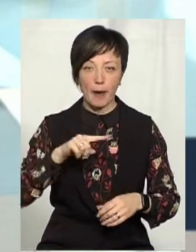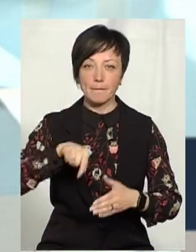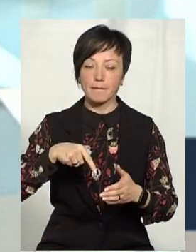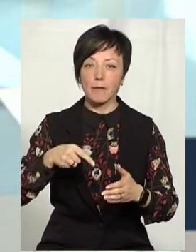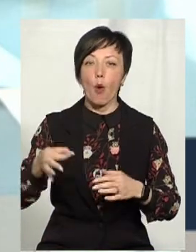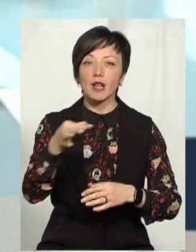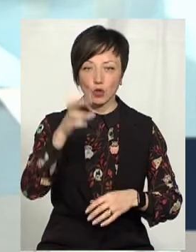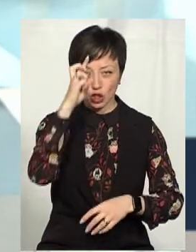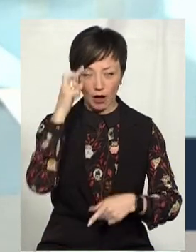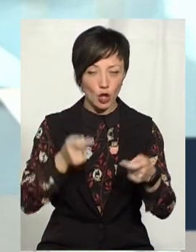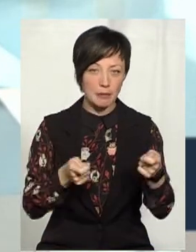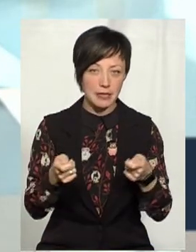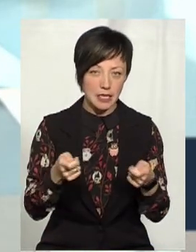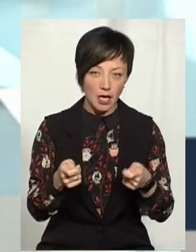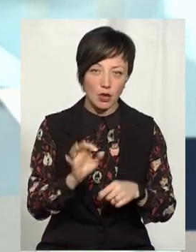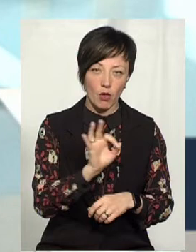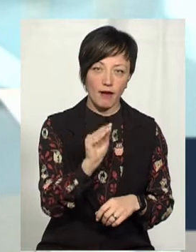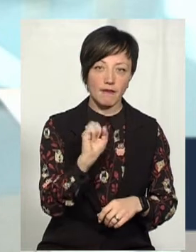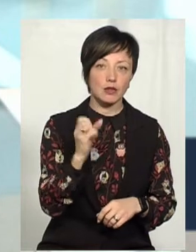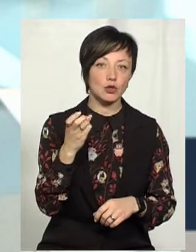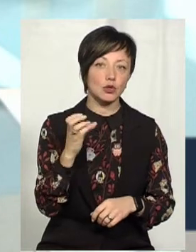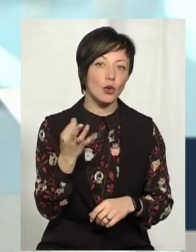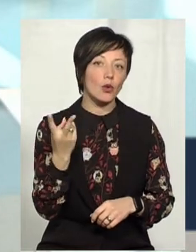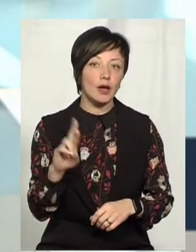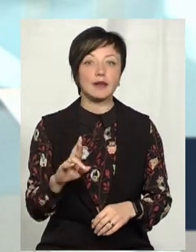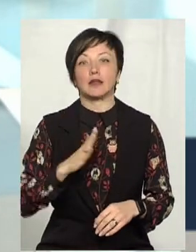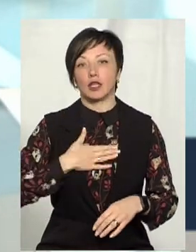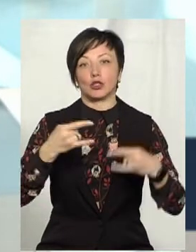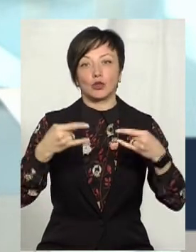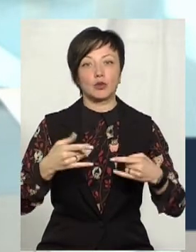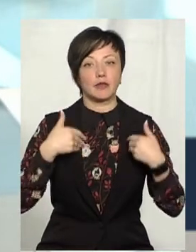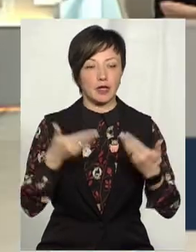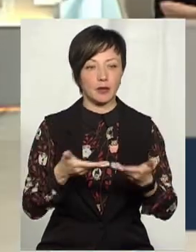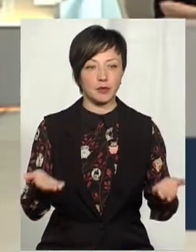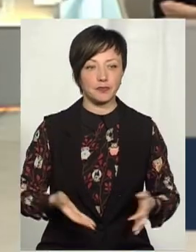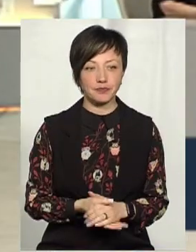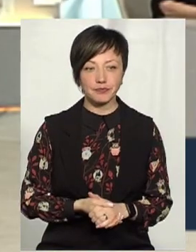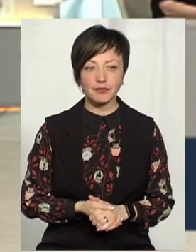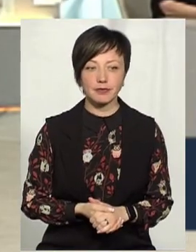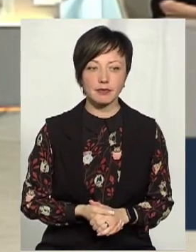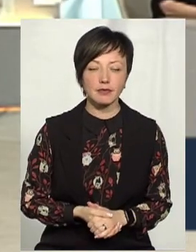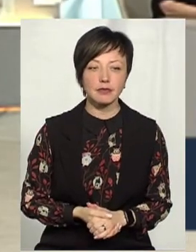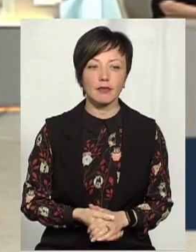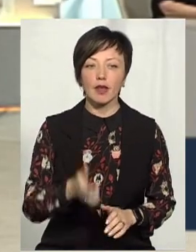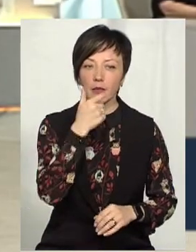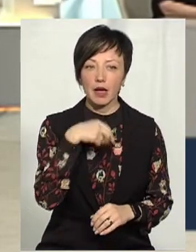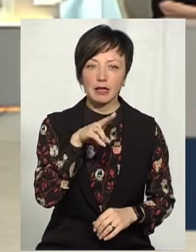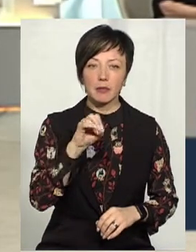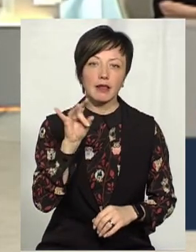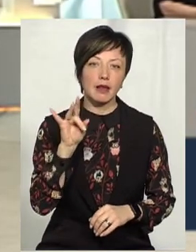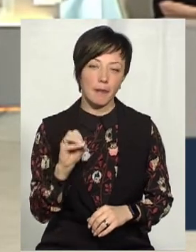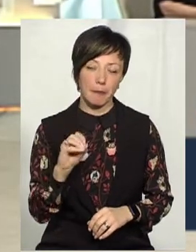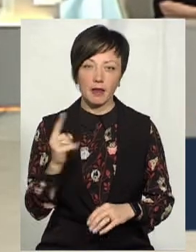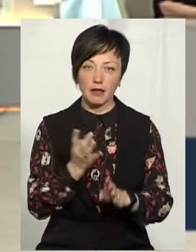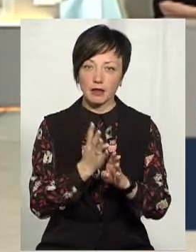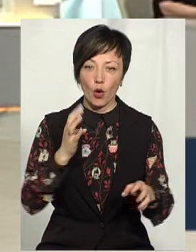науки Хмельницької обласної державної адміністрації Олег Фасоля у нашій студії. Вітаємо. Доброго вечора. Добрий вечір. Пане Дмитре,